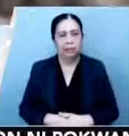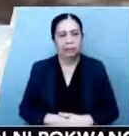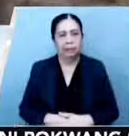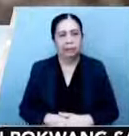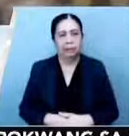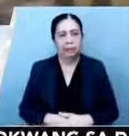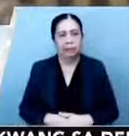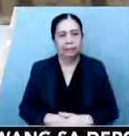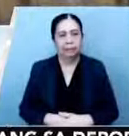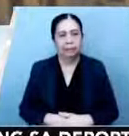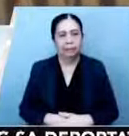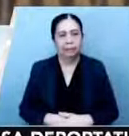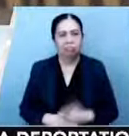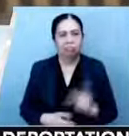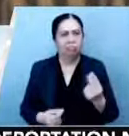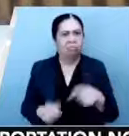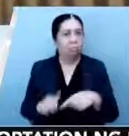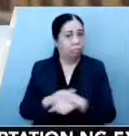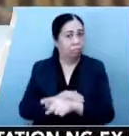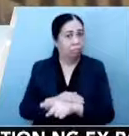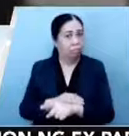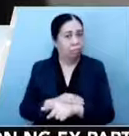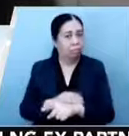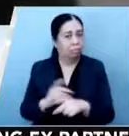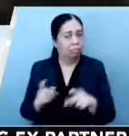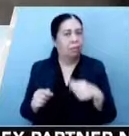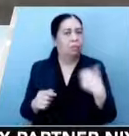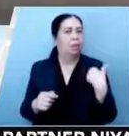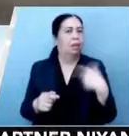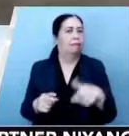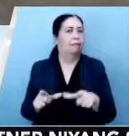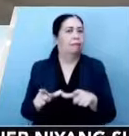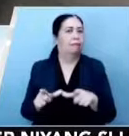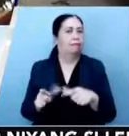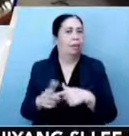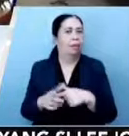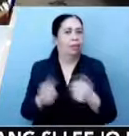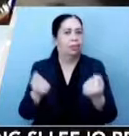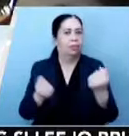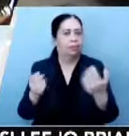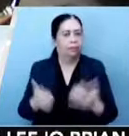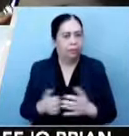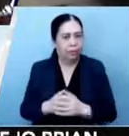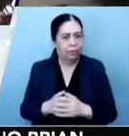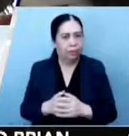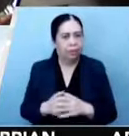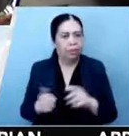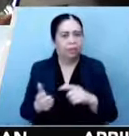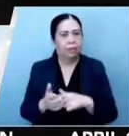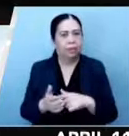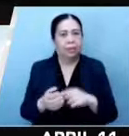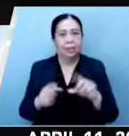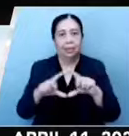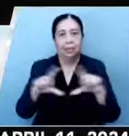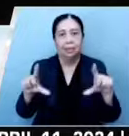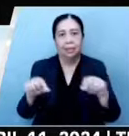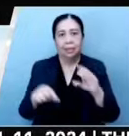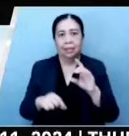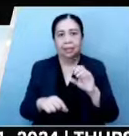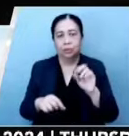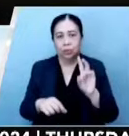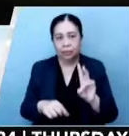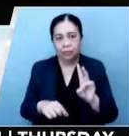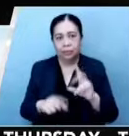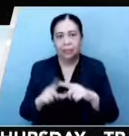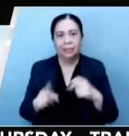Ano ito, makas? Hawak ng DOTR ang lisensya ng driver. Kung lehitimo ang plakang 7 sa SUV, naka-issue ito sa isang